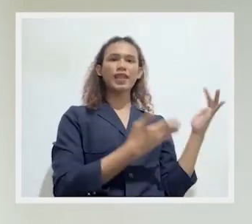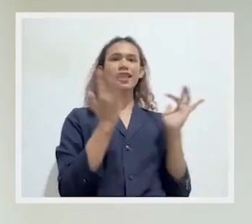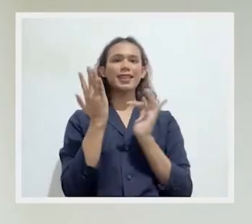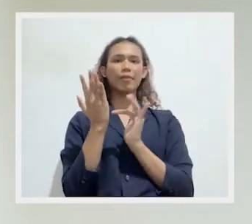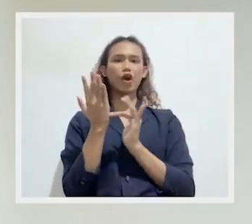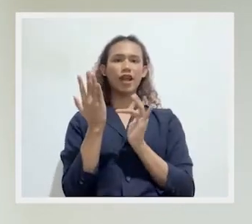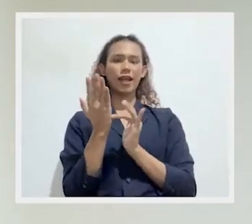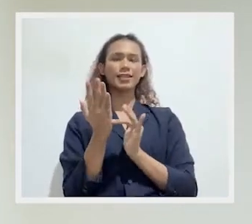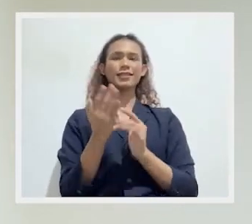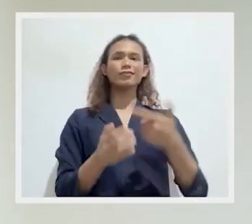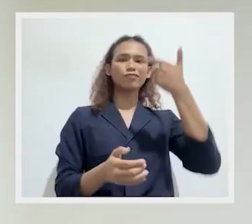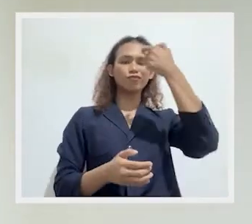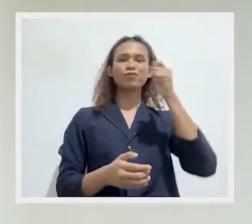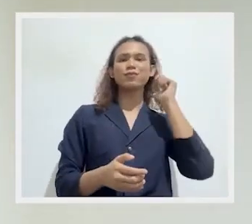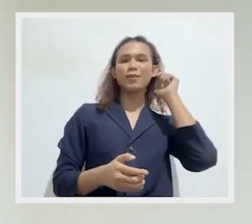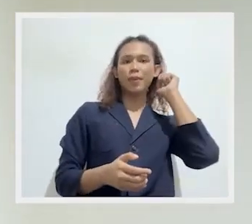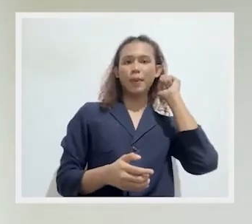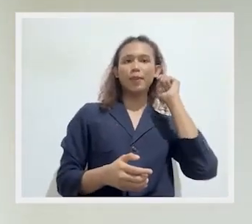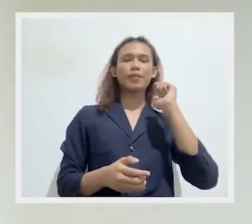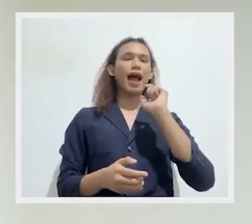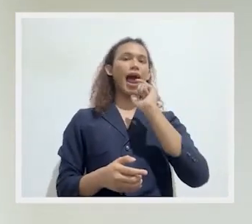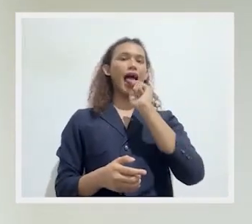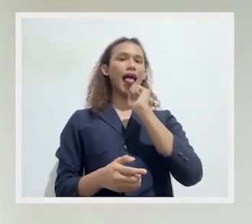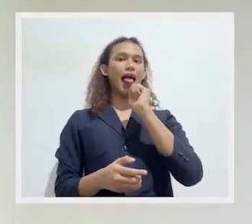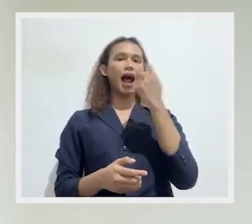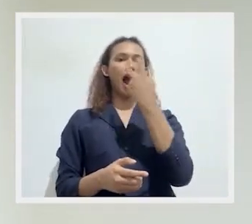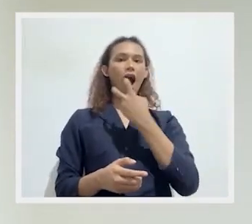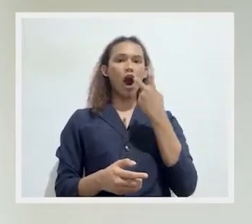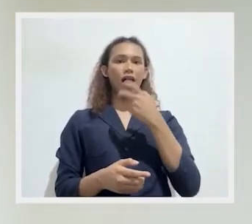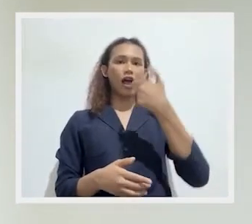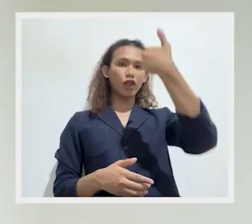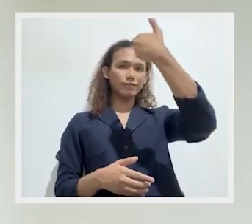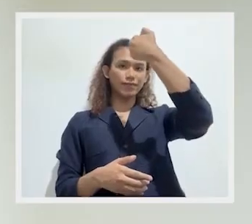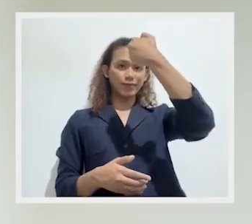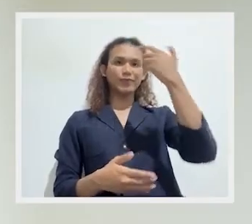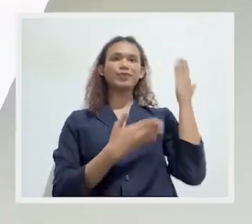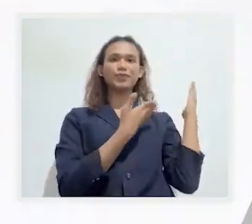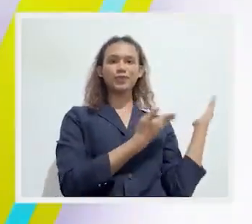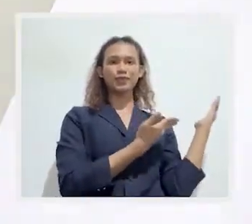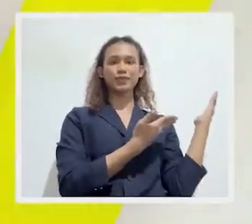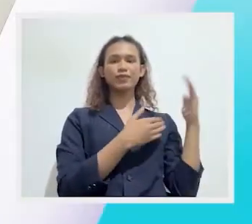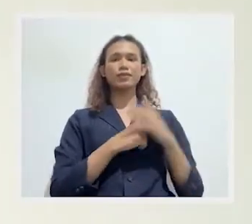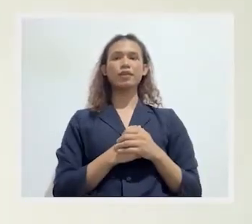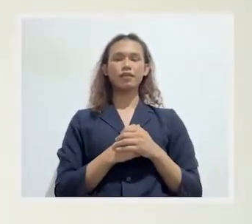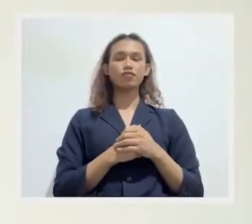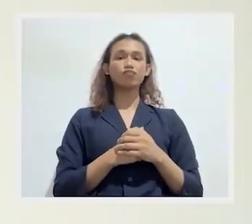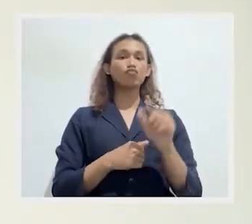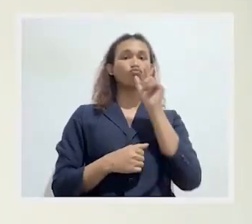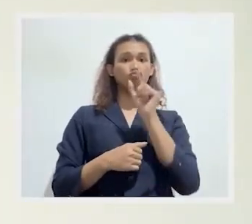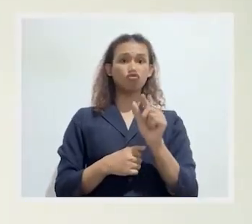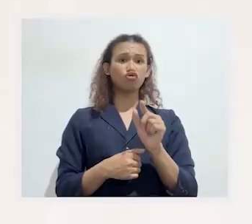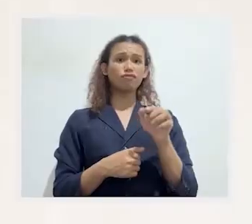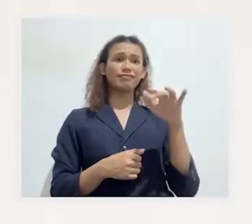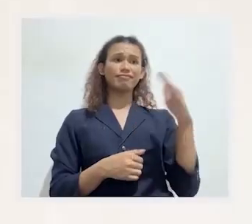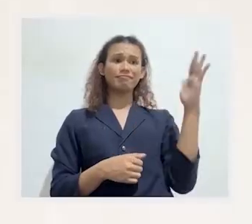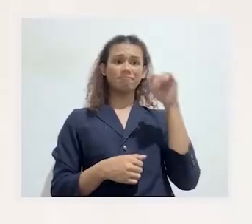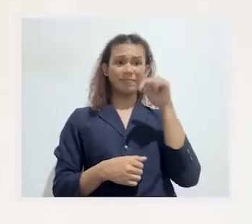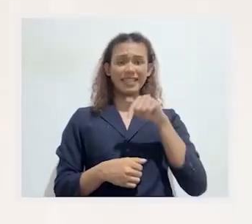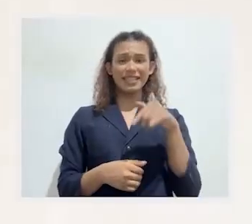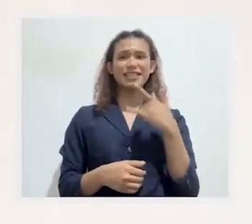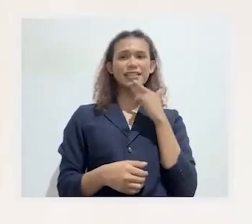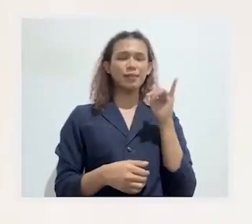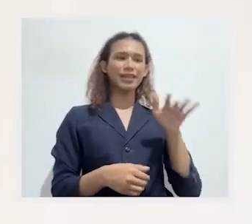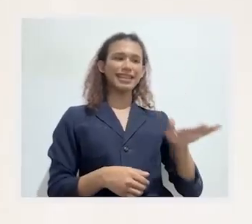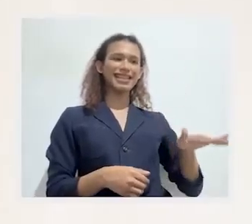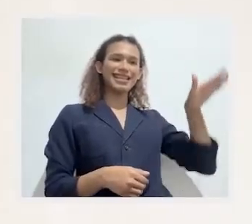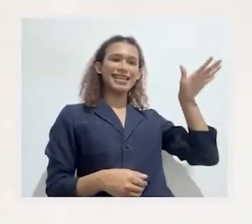elektrik yang ditempatkan pada telinga, bawah lidah, oral, atau dahi. Pada bagian ini, kita